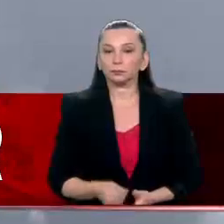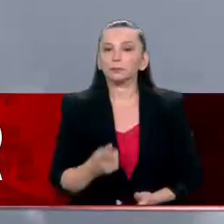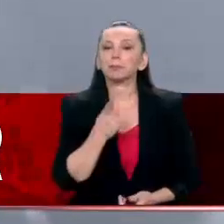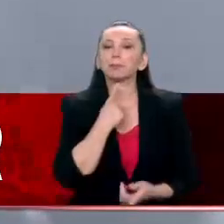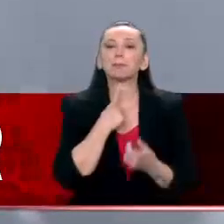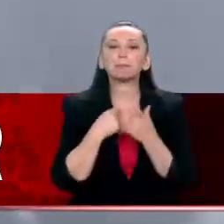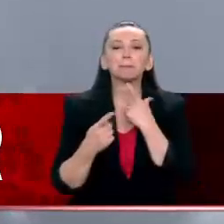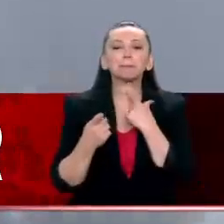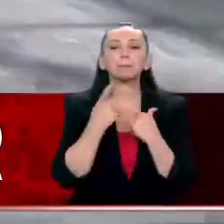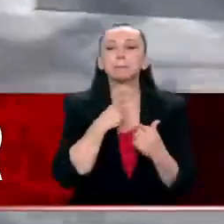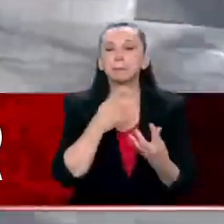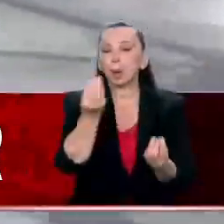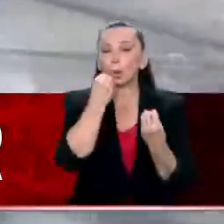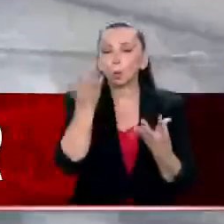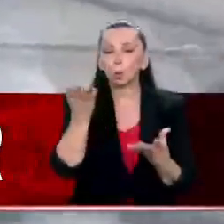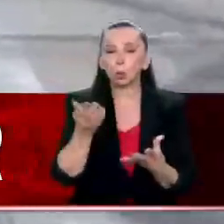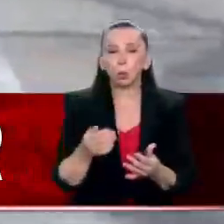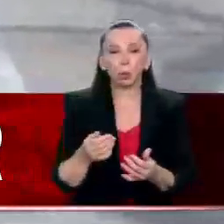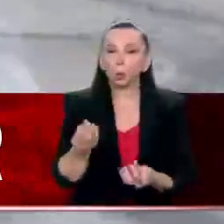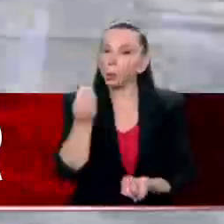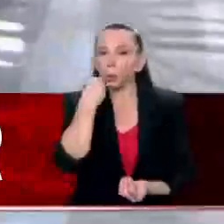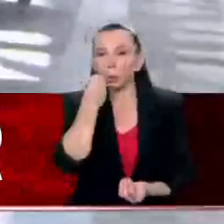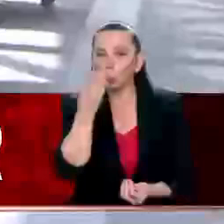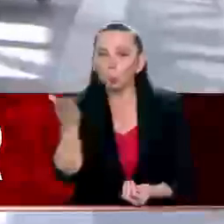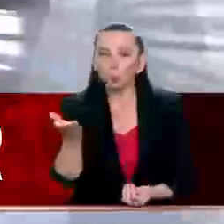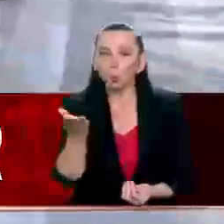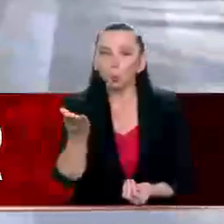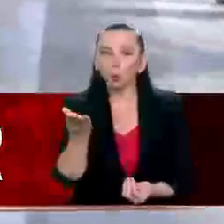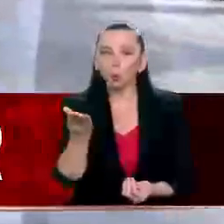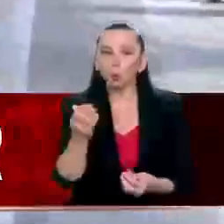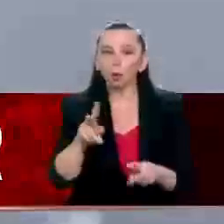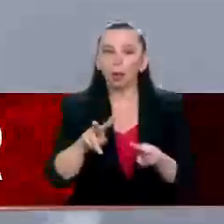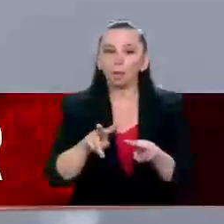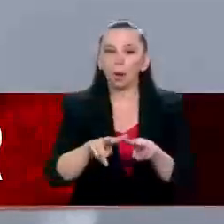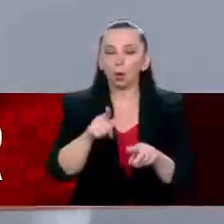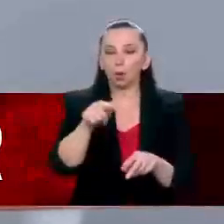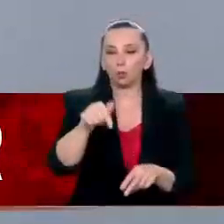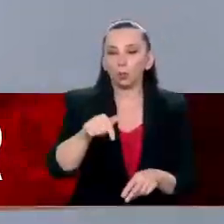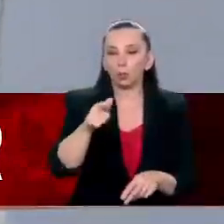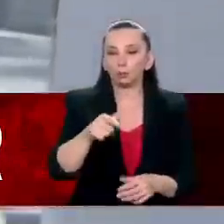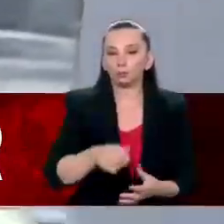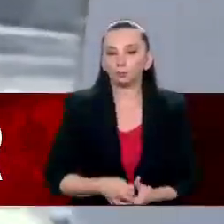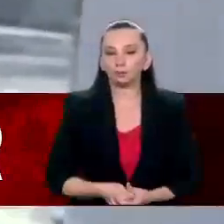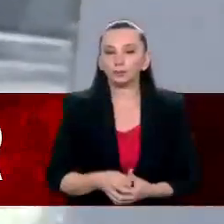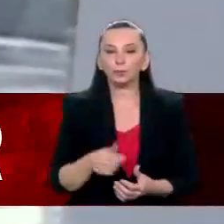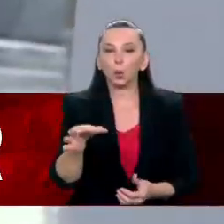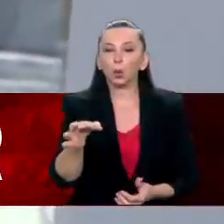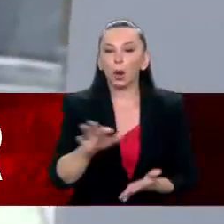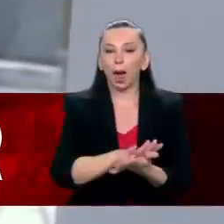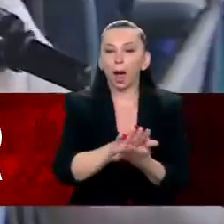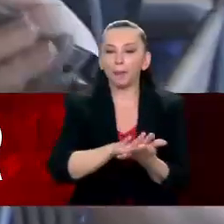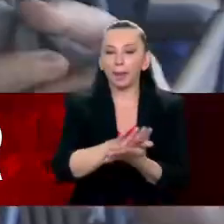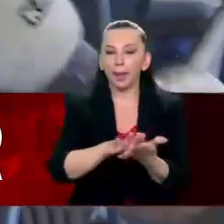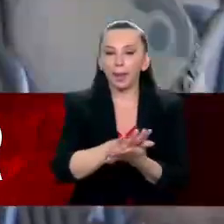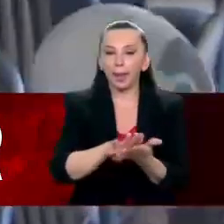İştahla yiyor, bakar mısınız? Felaket şekilde hem de yiyorlar. Yemeğimiz makaronlar burada. Ne o?